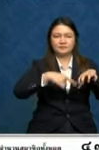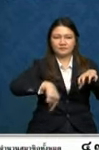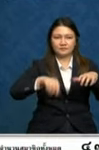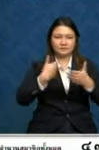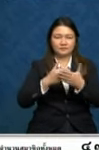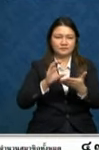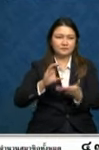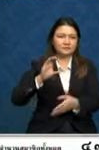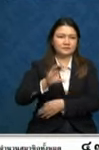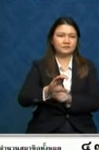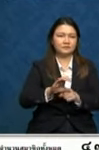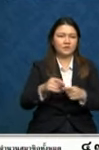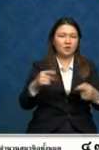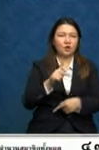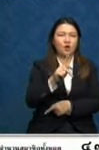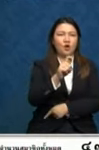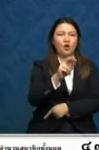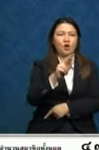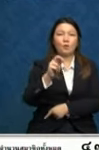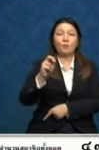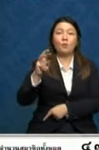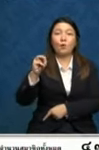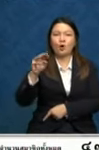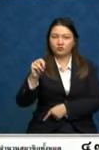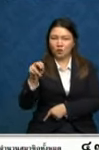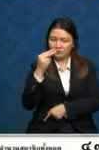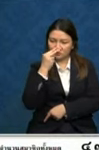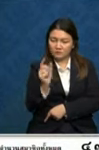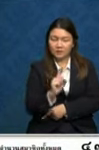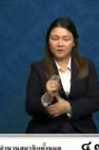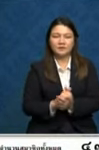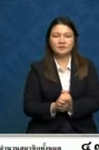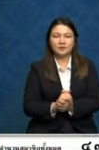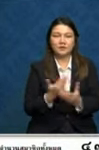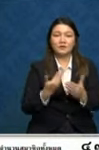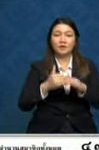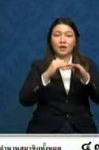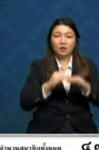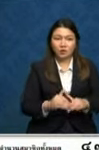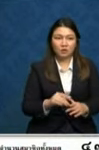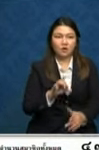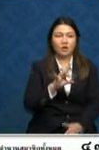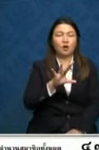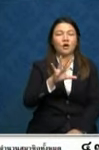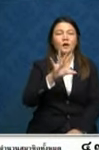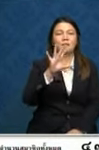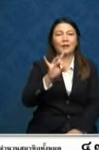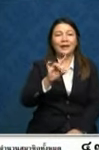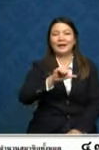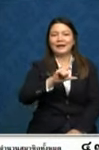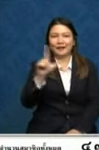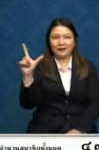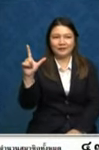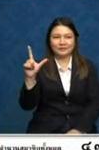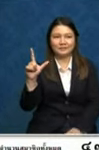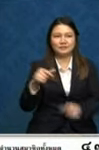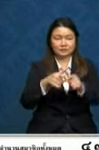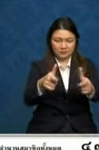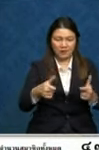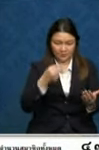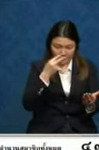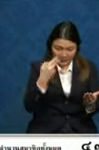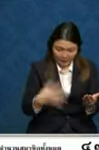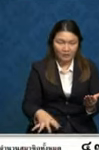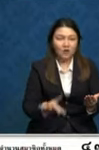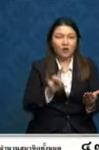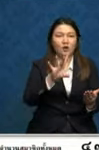ของกอรมน.นะครับในส่วนของมีการปรับลดไป108ล้านครับของตามเล่มนะครับผมดู